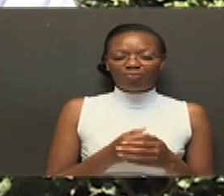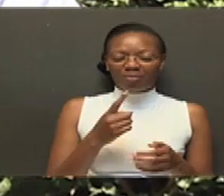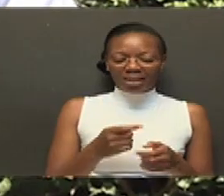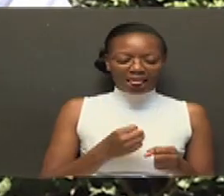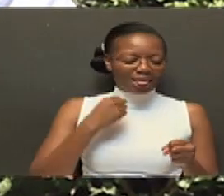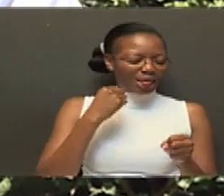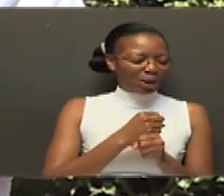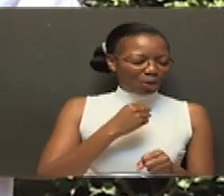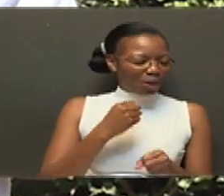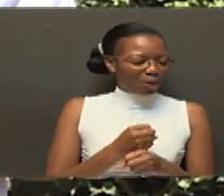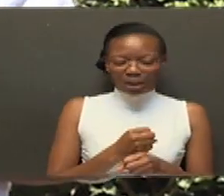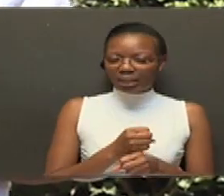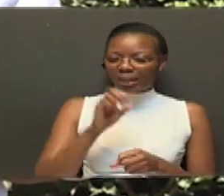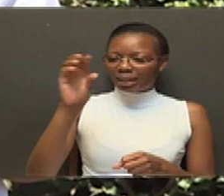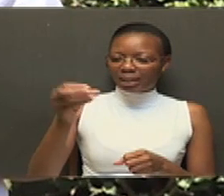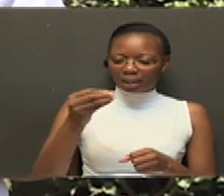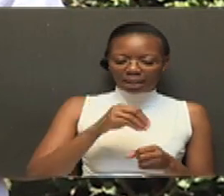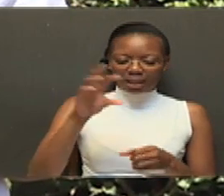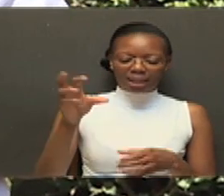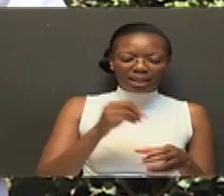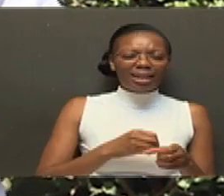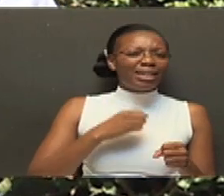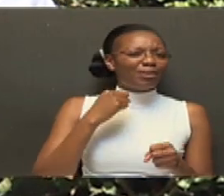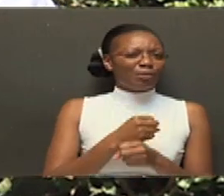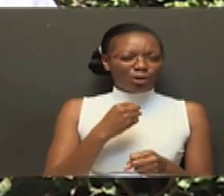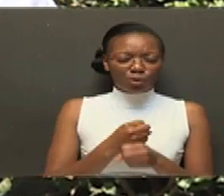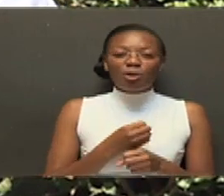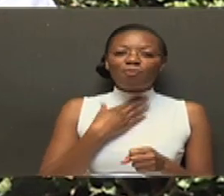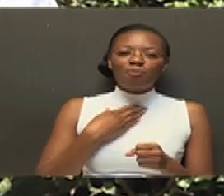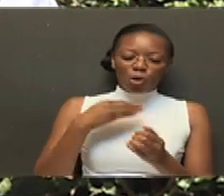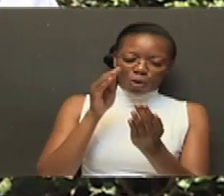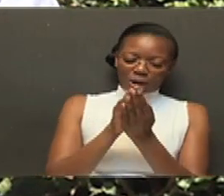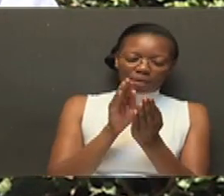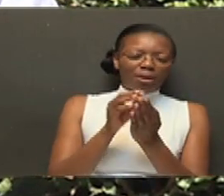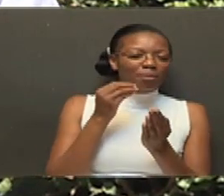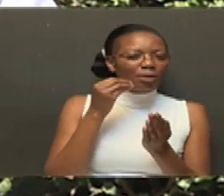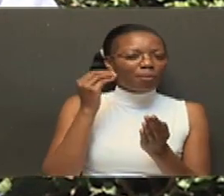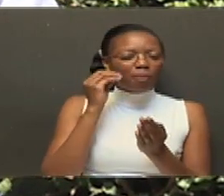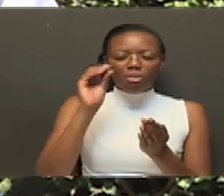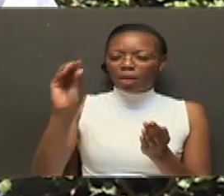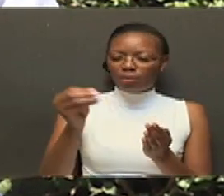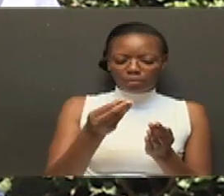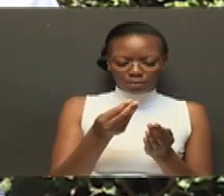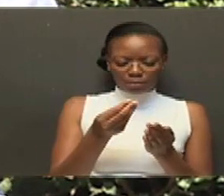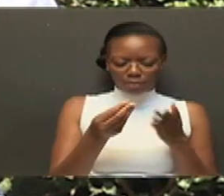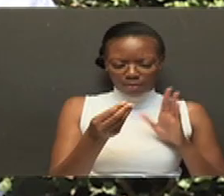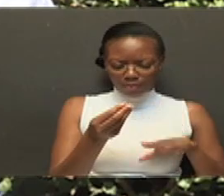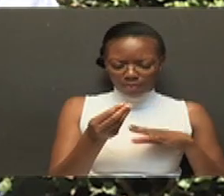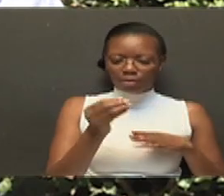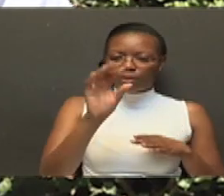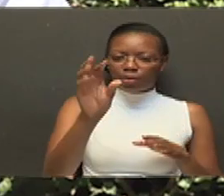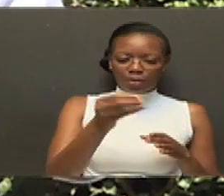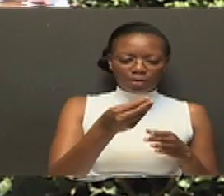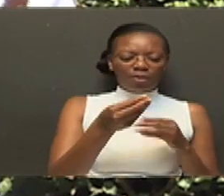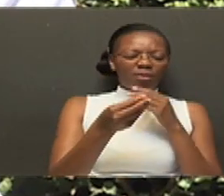Kweli kibarua kuwashika. Iwapo ungependa kuwakuza pale nyumbani, hakikisha kwamba umeshika nyenje wa kiume na nyenje